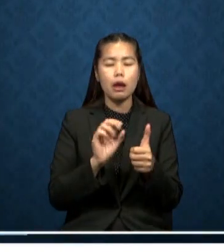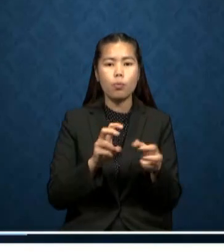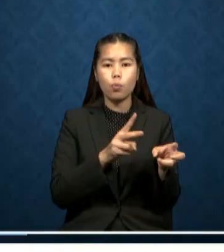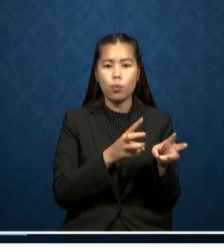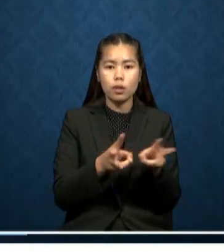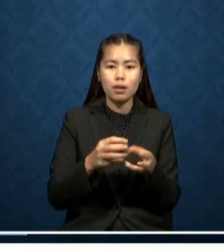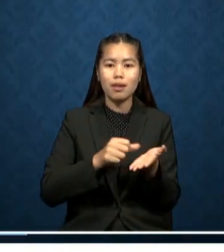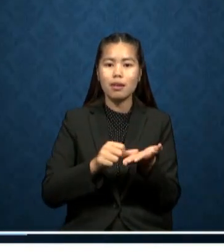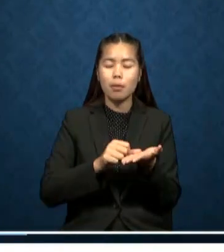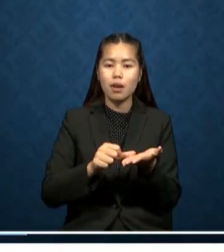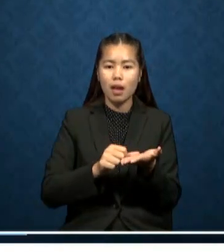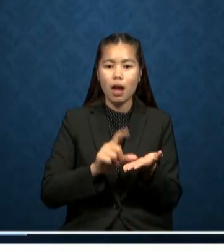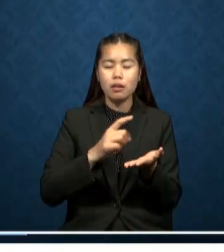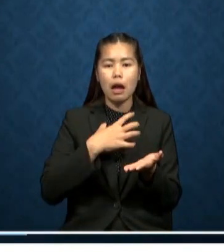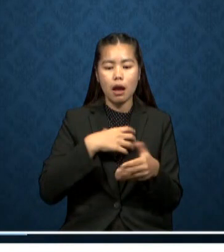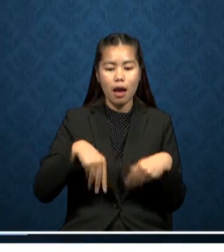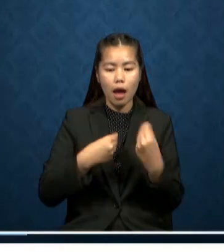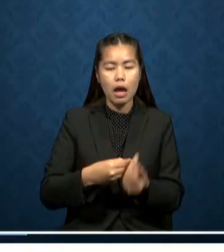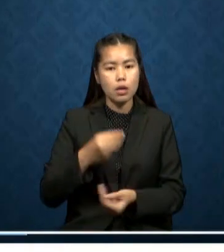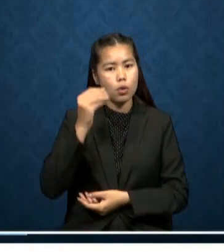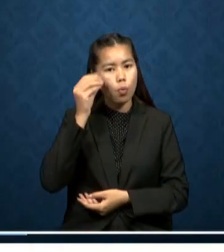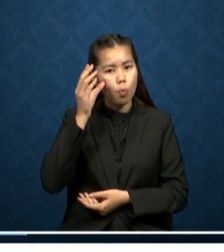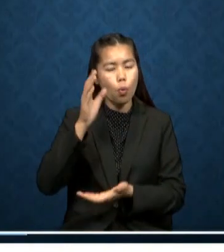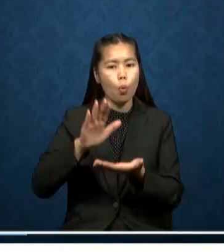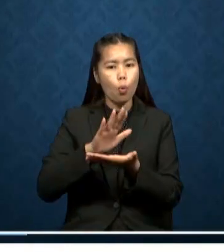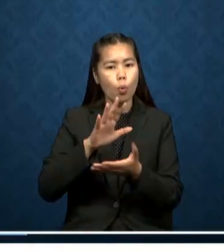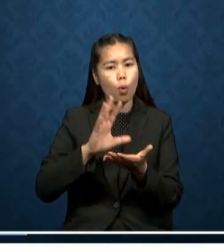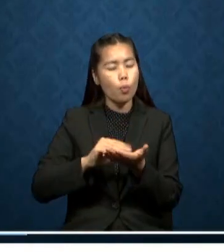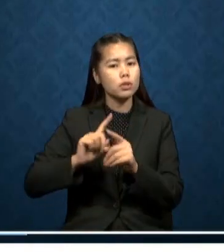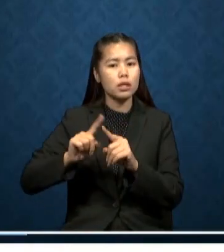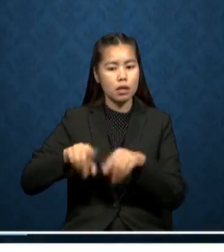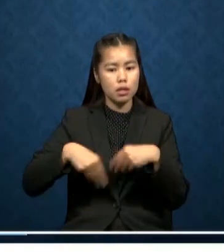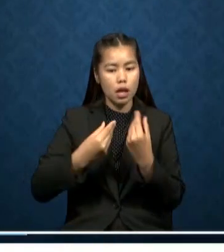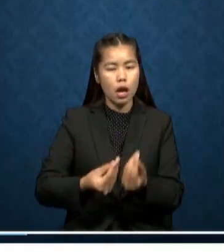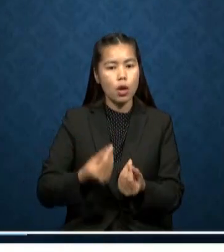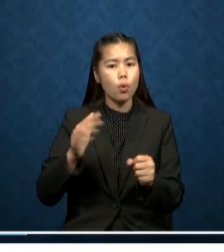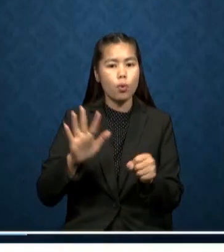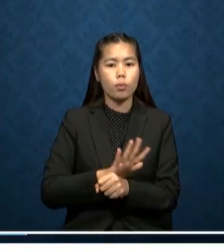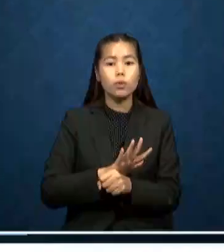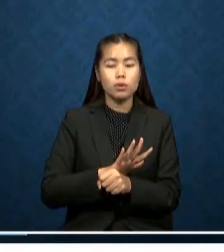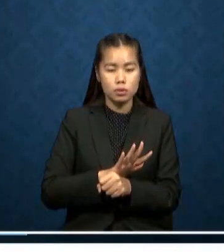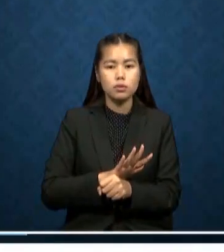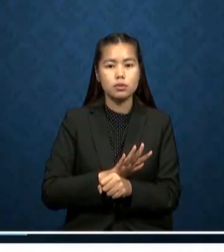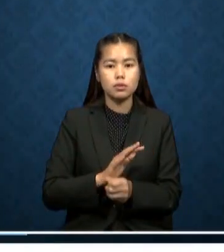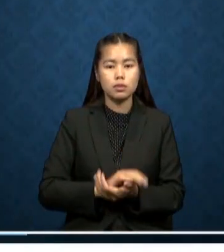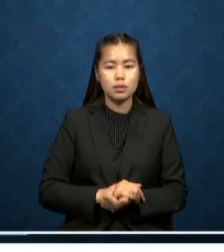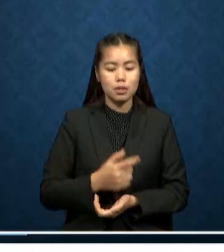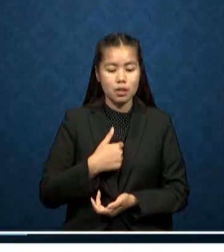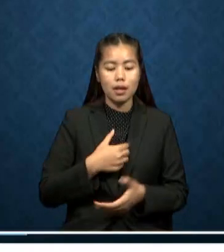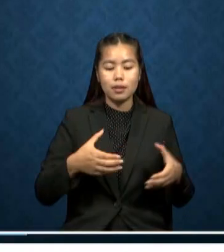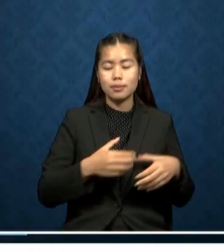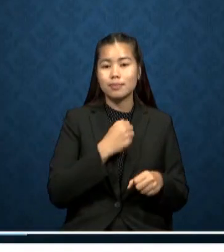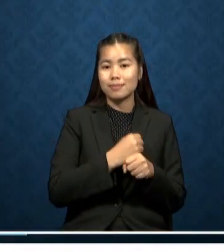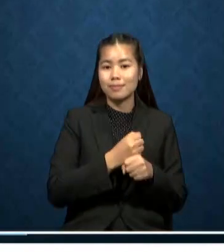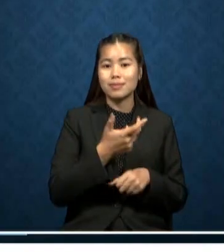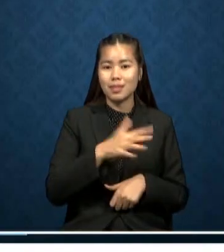การให้ข้อมูลที่ถูกต้องครบถ้วนและการให้กระบวนการคิดรอบคอบรอบด้านคณะทำงานได้พิจารณาเลือก